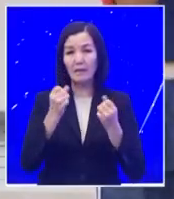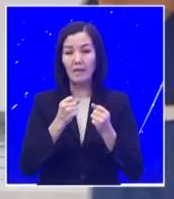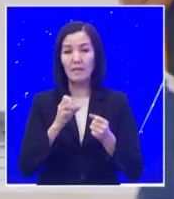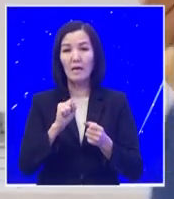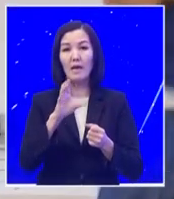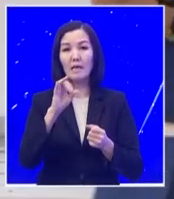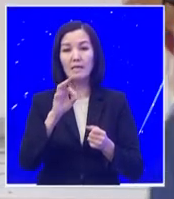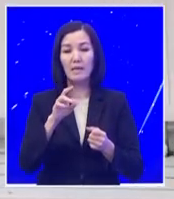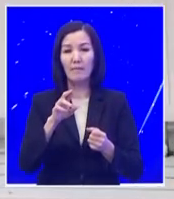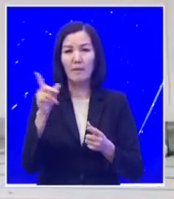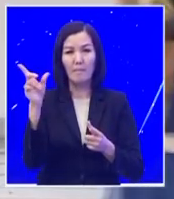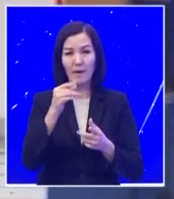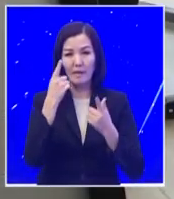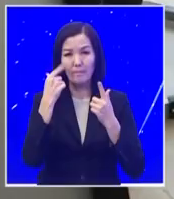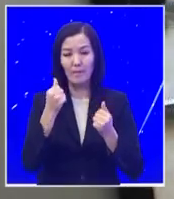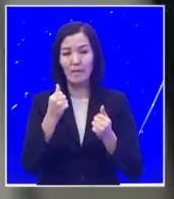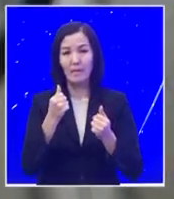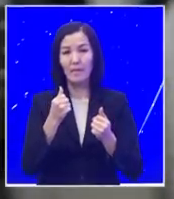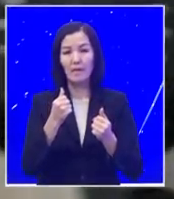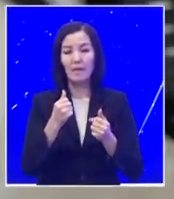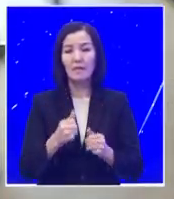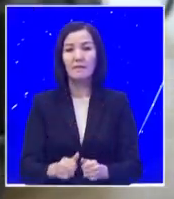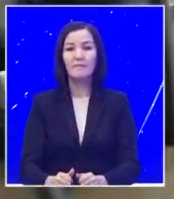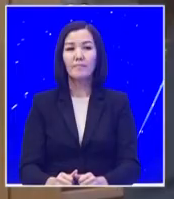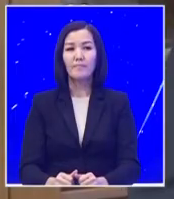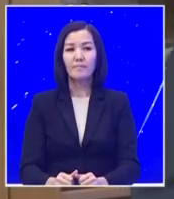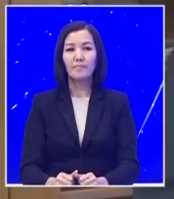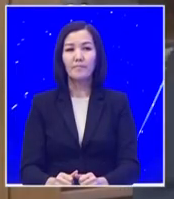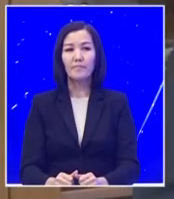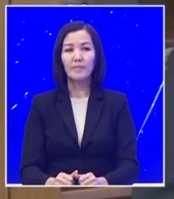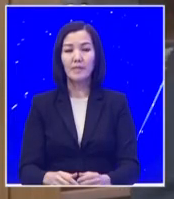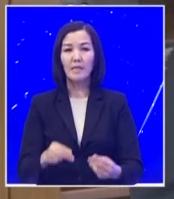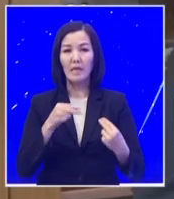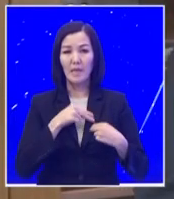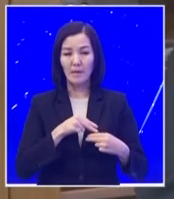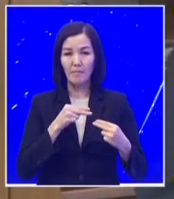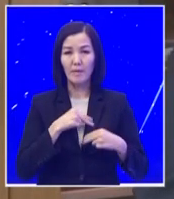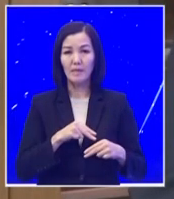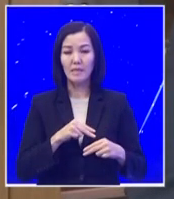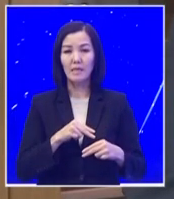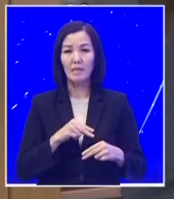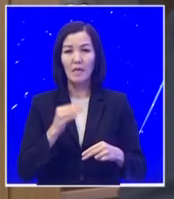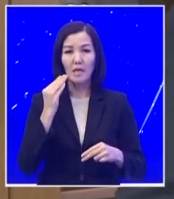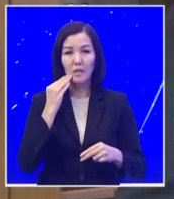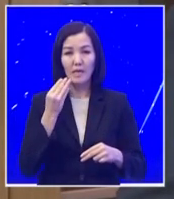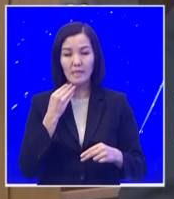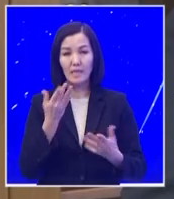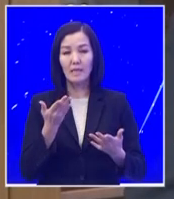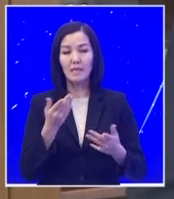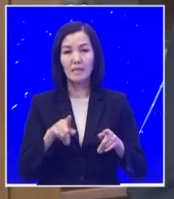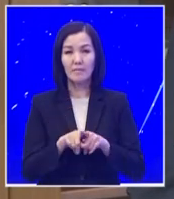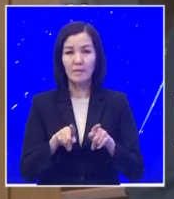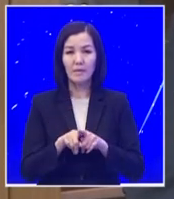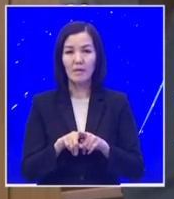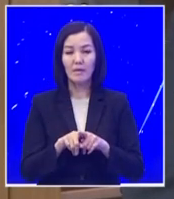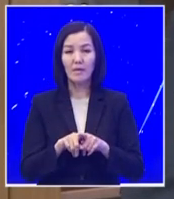апай әрбірін жақсы біледі, тілекші болды, қанаттандырды. Еңбегі сіңген тәтелеріміздің, еңбегі сіңген азаматшаларымыздың